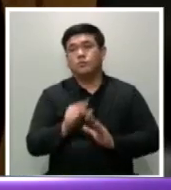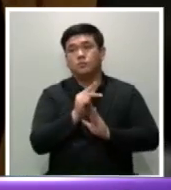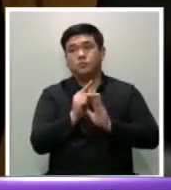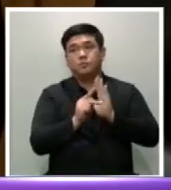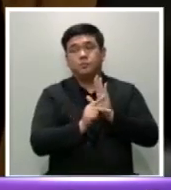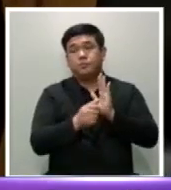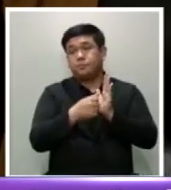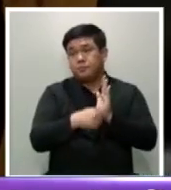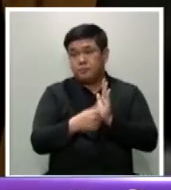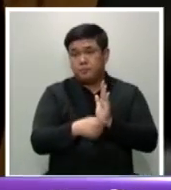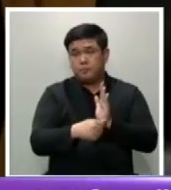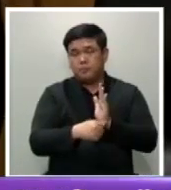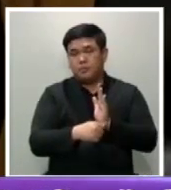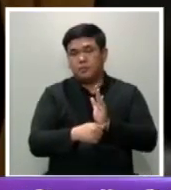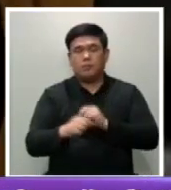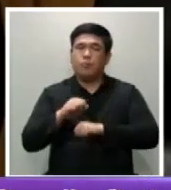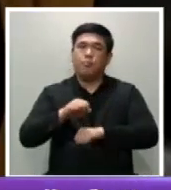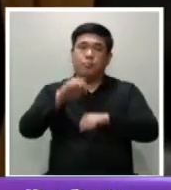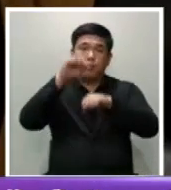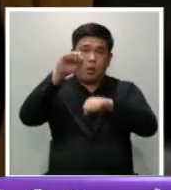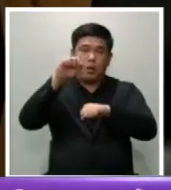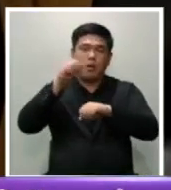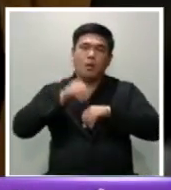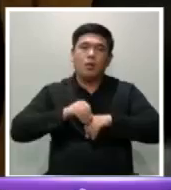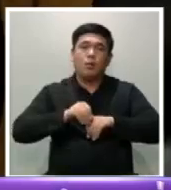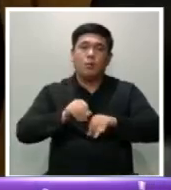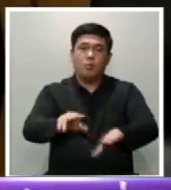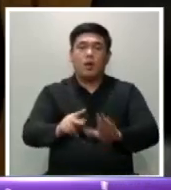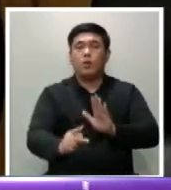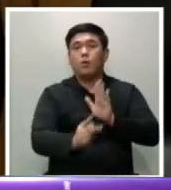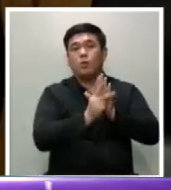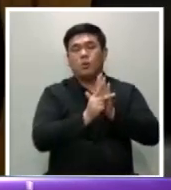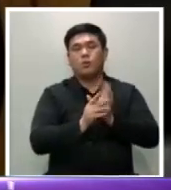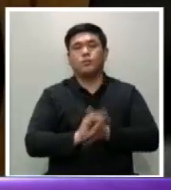าษีสรรพสามิตออกมาได้มีการออกกฎกระทรวงมาฉบับนึง